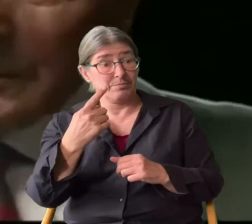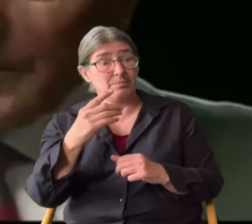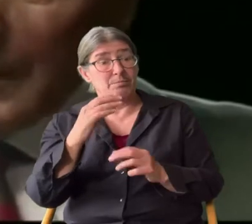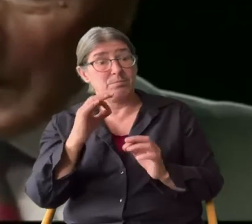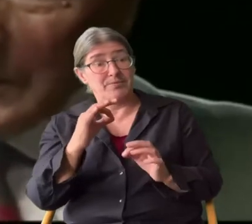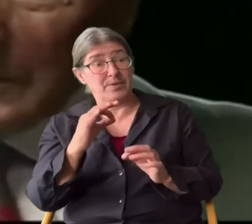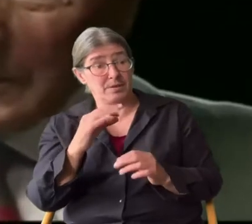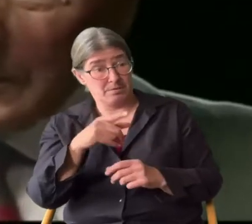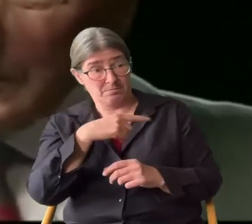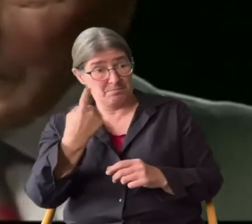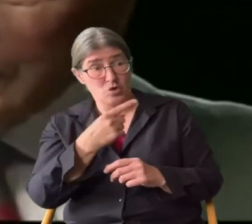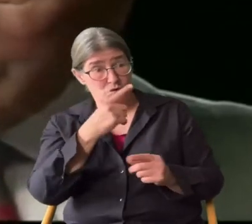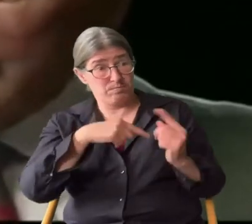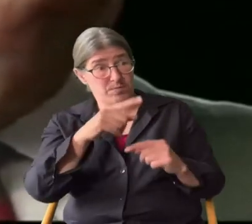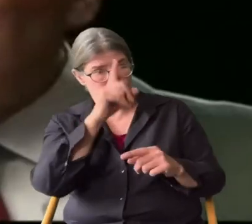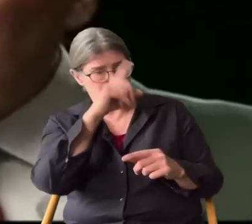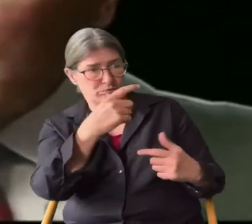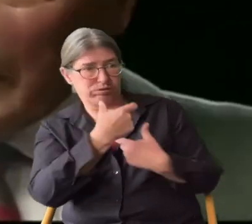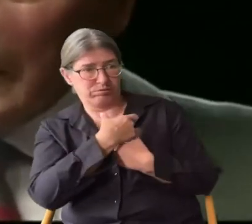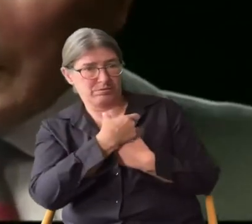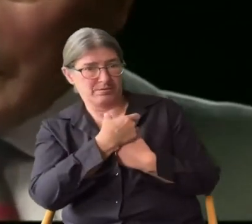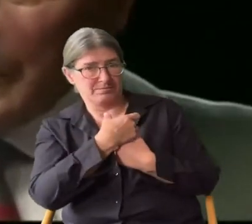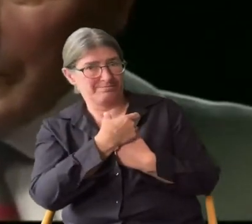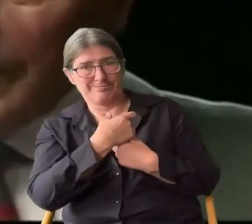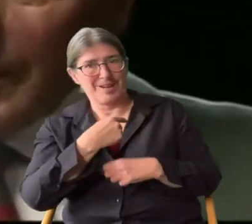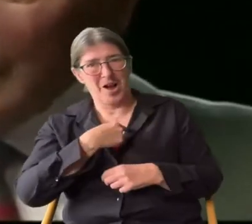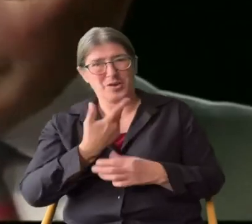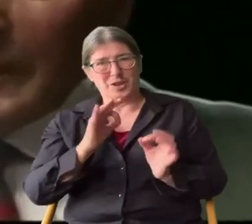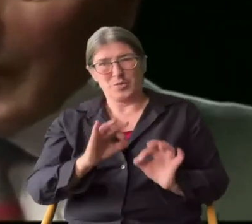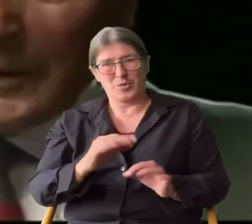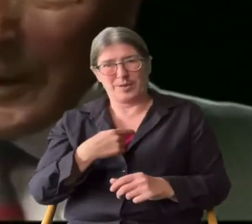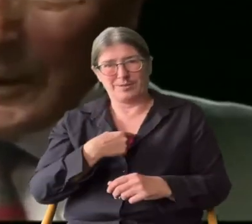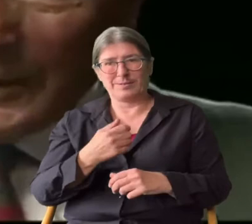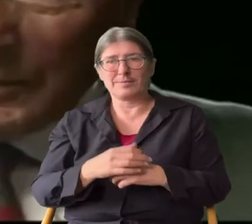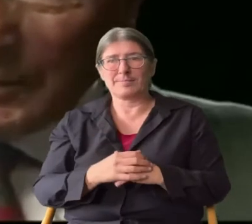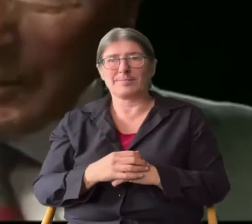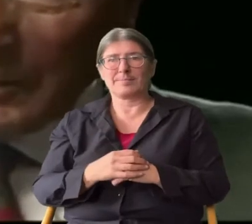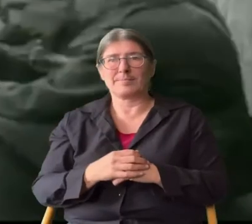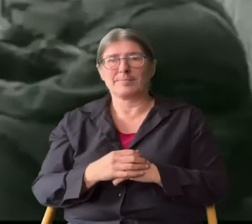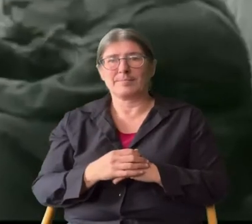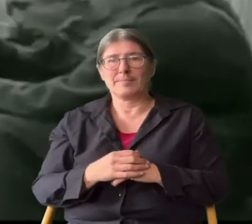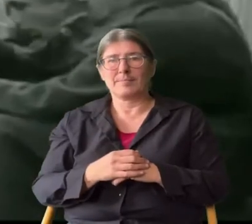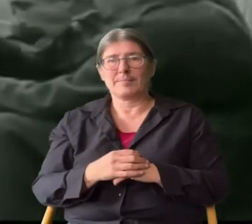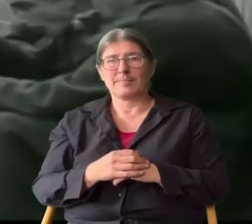wenn wir in deutsche Gefangenschaft gerieten, nichts Gutes erwartete.